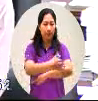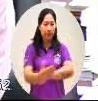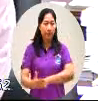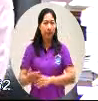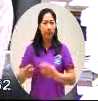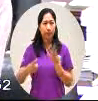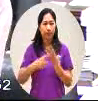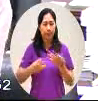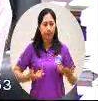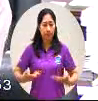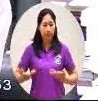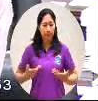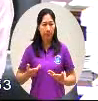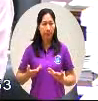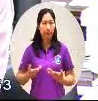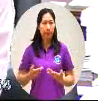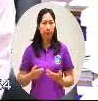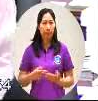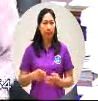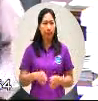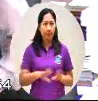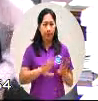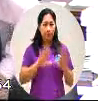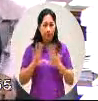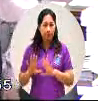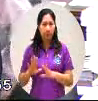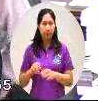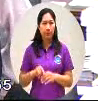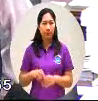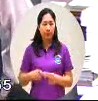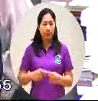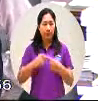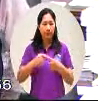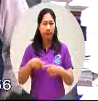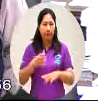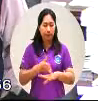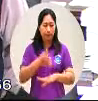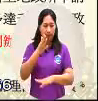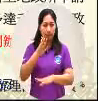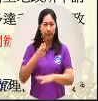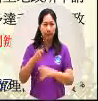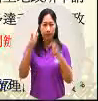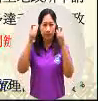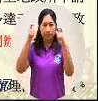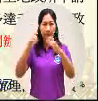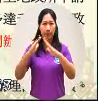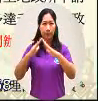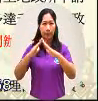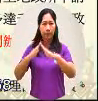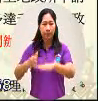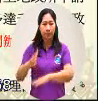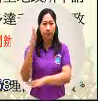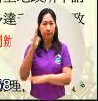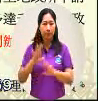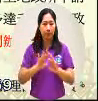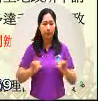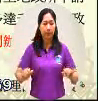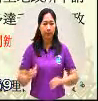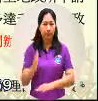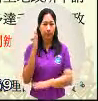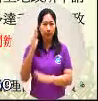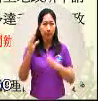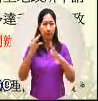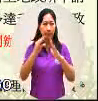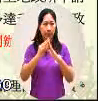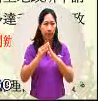成。那么第一个就是感谢我们高雄市政府的地震局啊，我记得上一